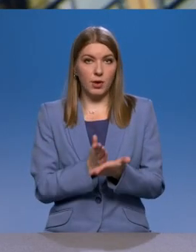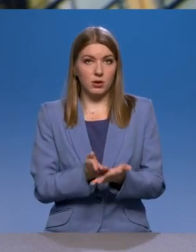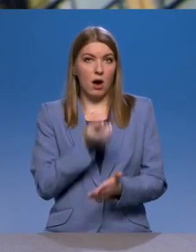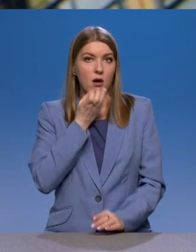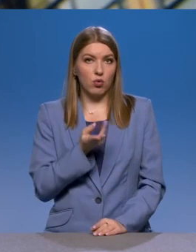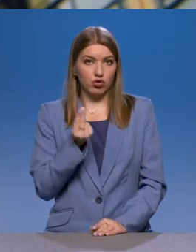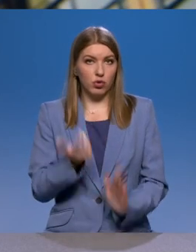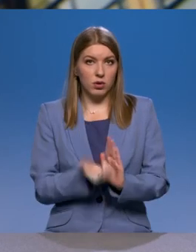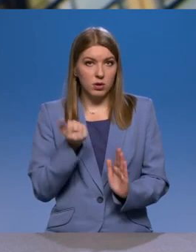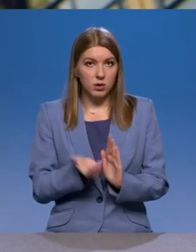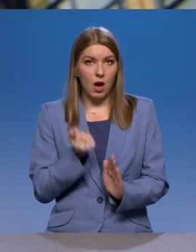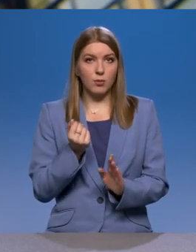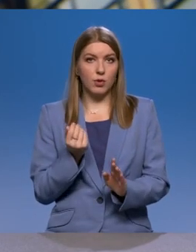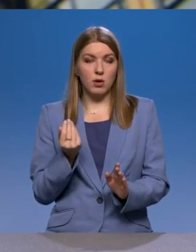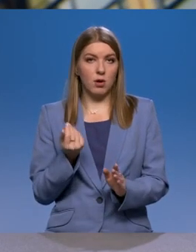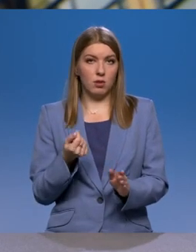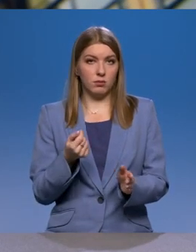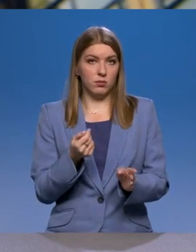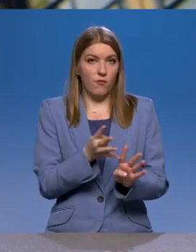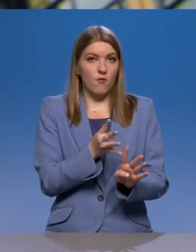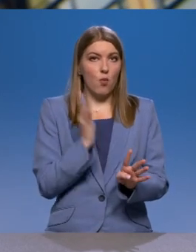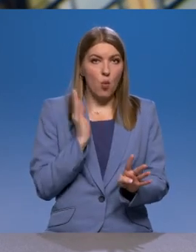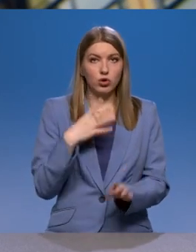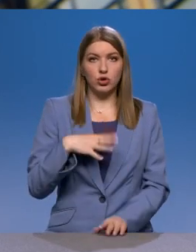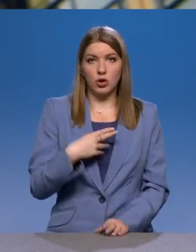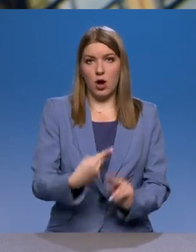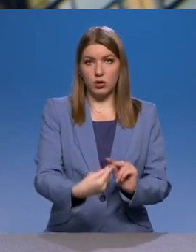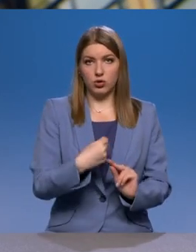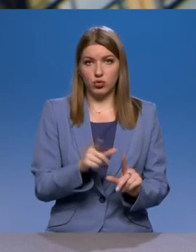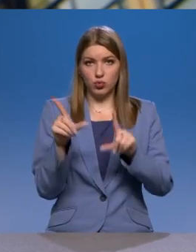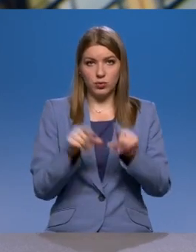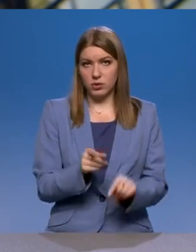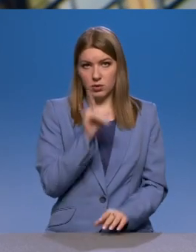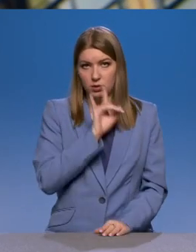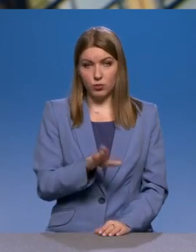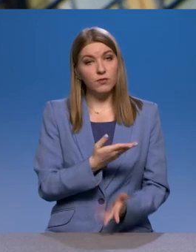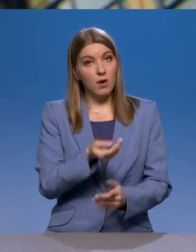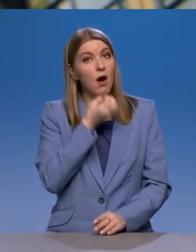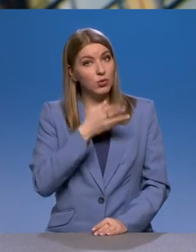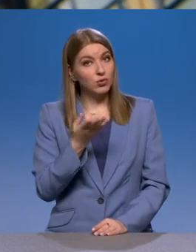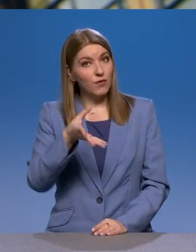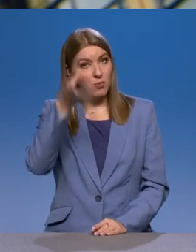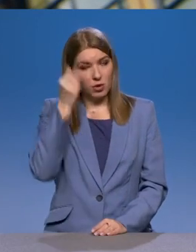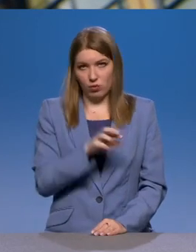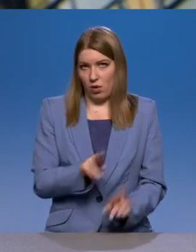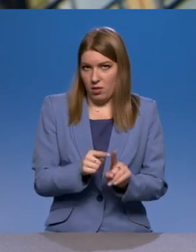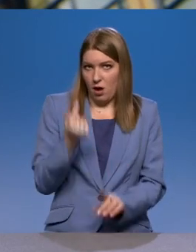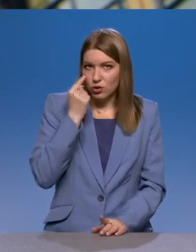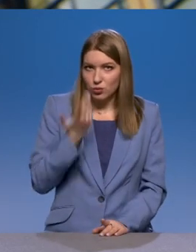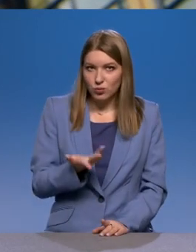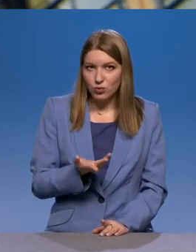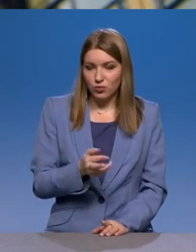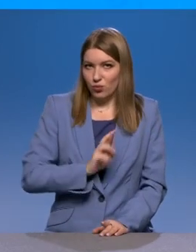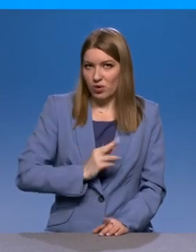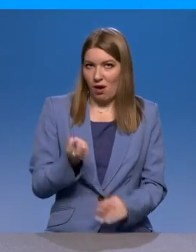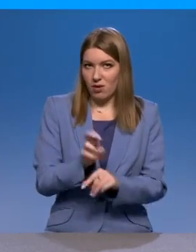пойдет стоять в очереди или даже не будет обращаться за субсидиями. Хорошего мнения. Ну, я так думаю. Я, по крайней мере, не пойду. В целом о